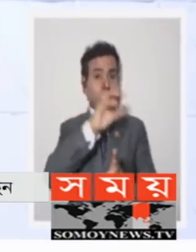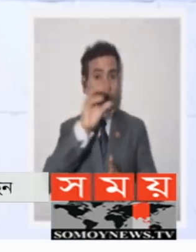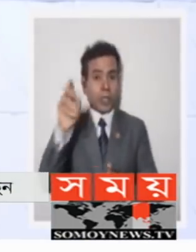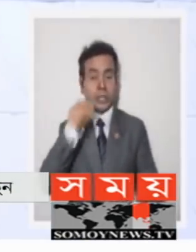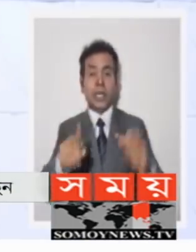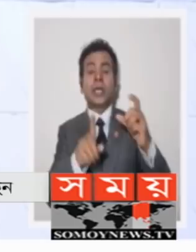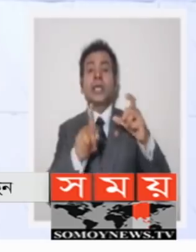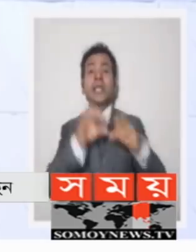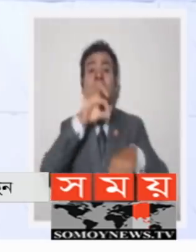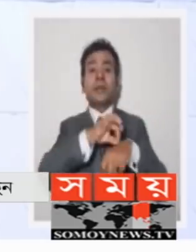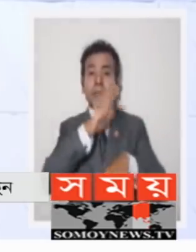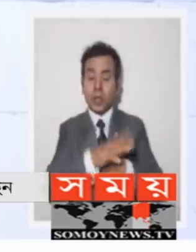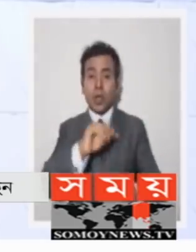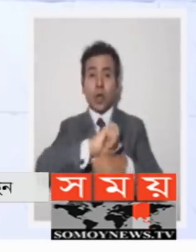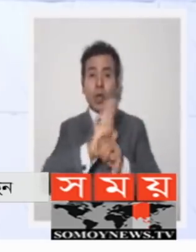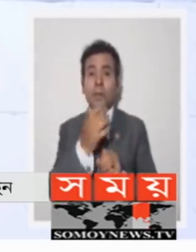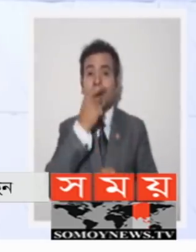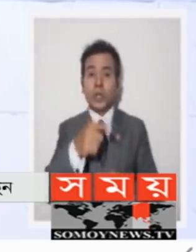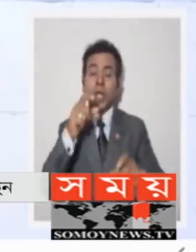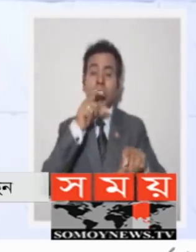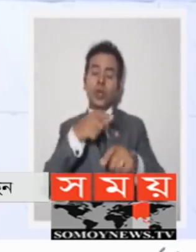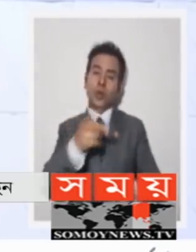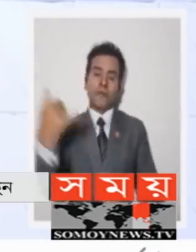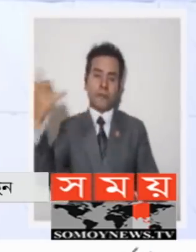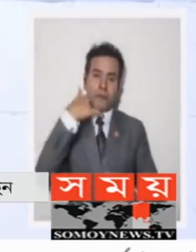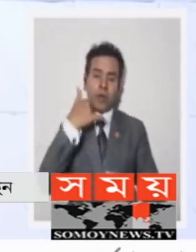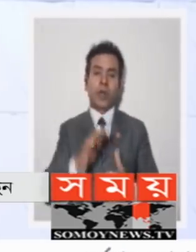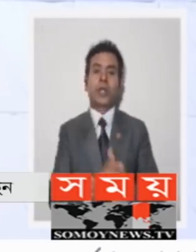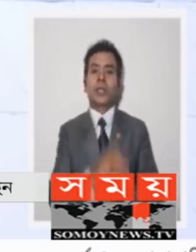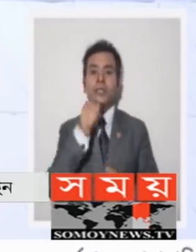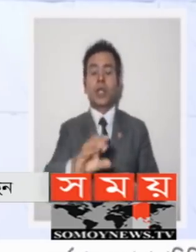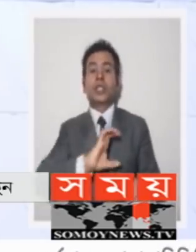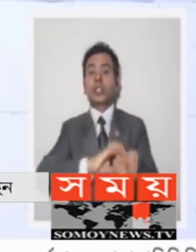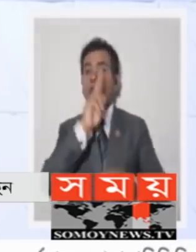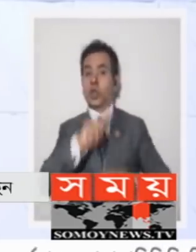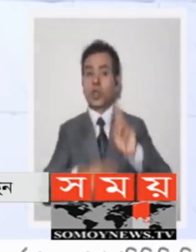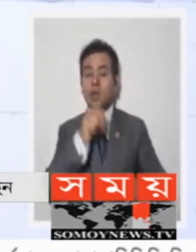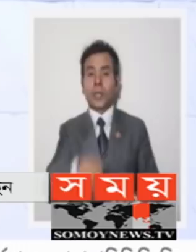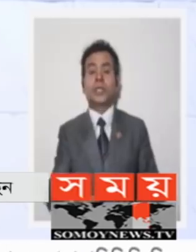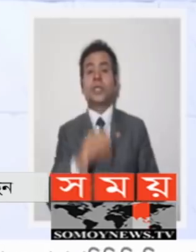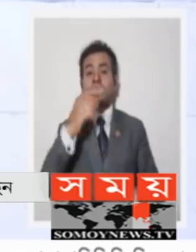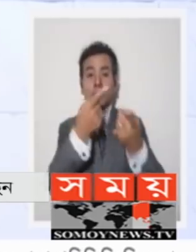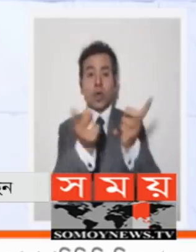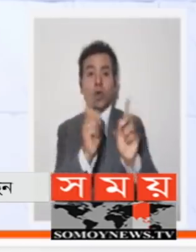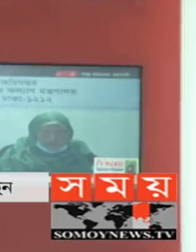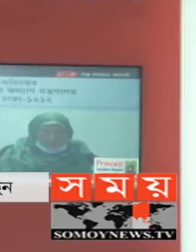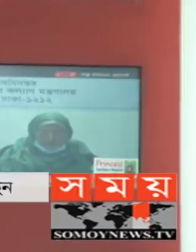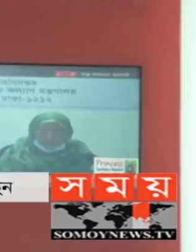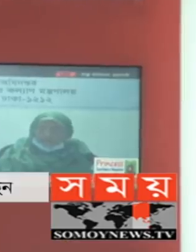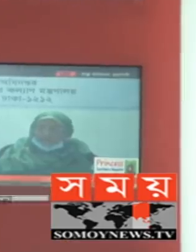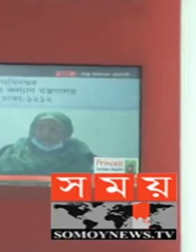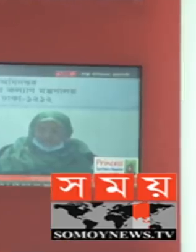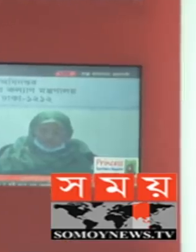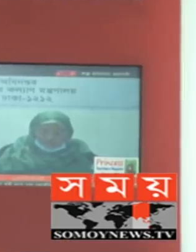কোভিড হটলাইন আছে, সেই একই নম্বরে ডেঙ্গু বিষয় অন্তর্ভুক্ত করার জন্য অনুরোধ করা হয়েছে। আবারও স্বাস্থ্যবিধি মেনে নিজেকে,